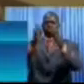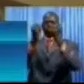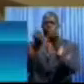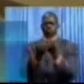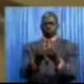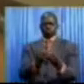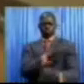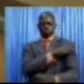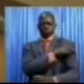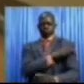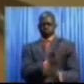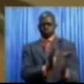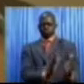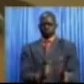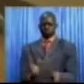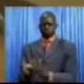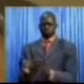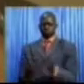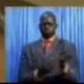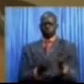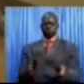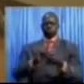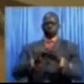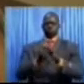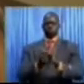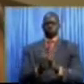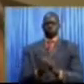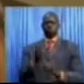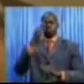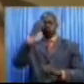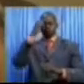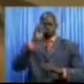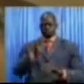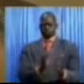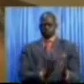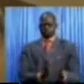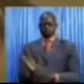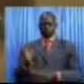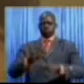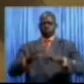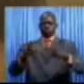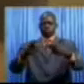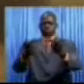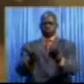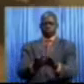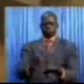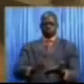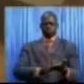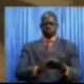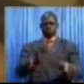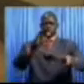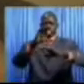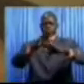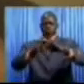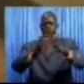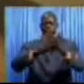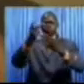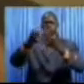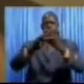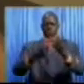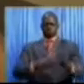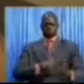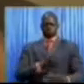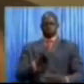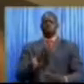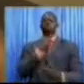préparer justement à la gestion de ces catastrophes-là. Et pour se préparer, ils mettent en place un document qu'on appelle le plan blanc, qui dit comment tous